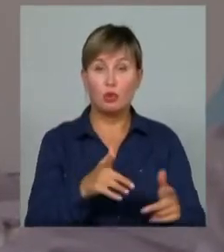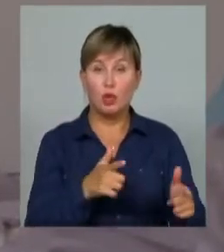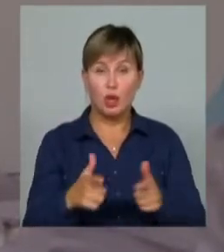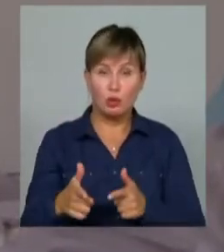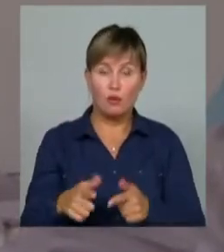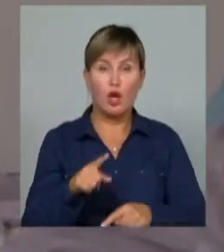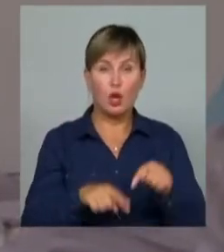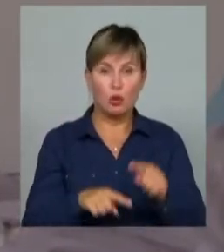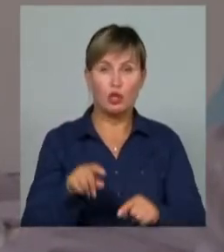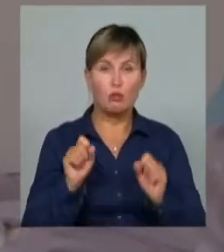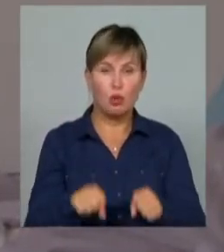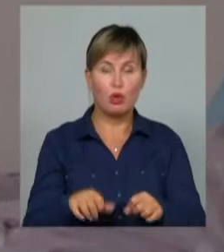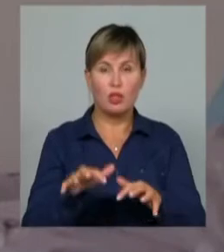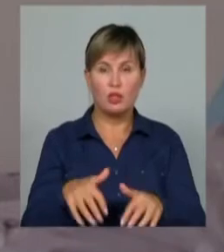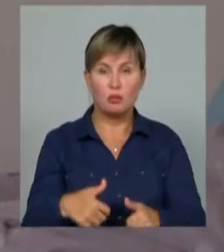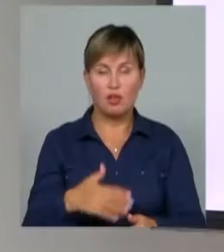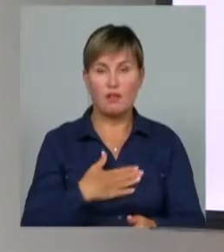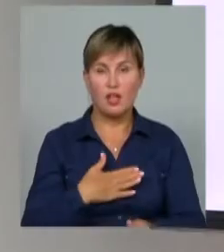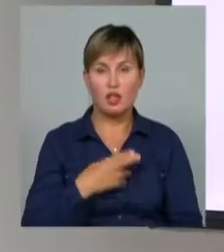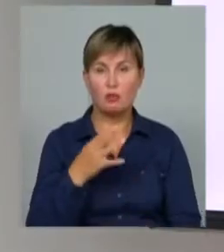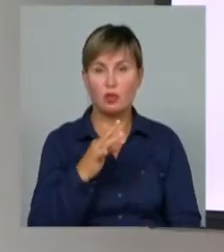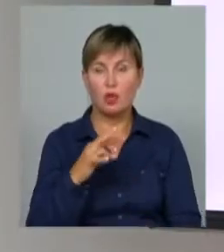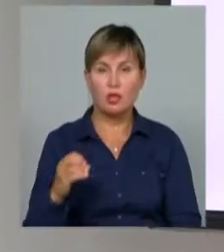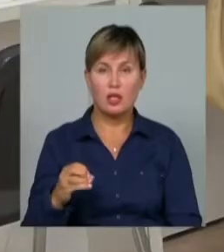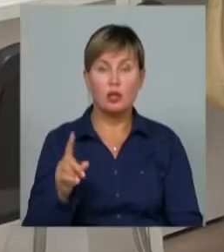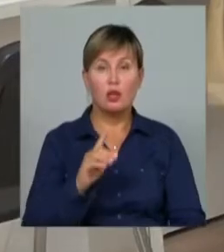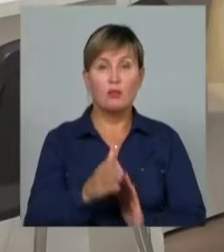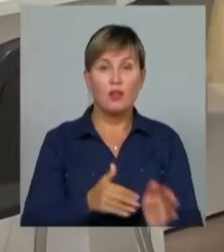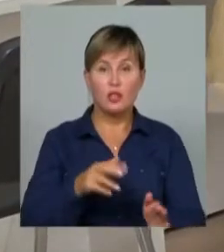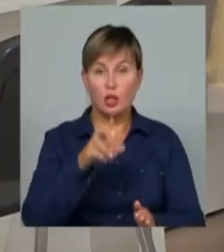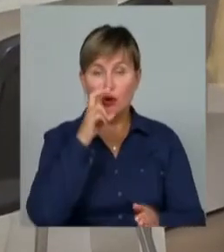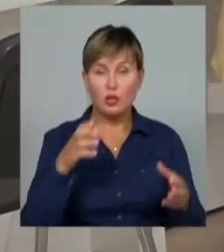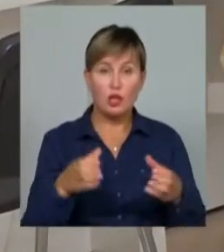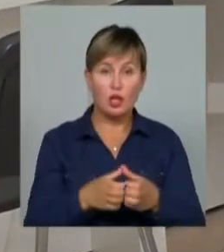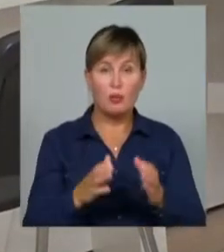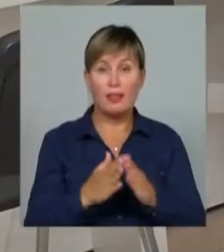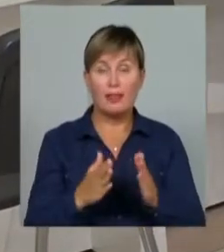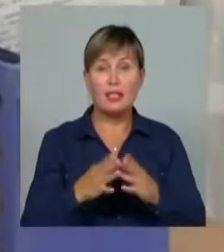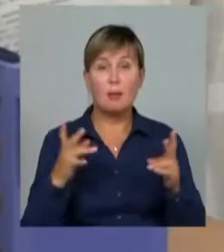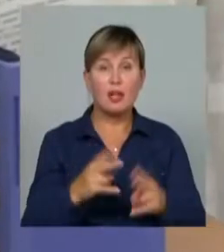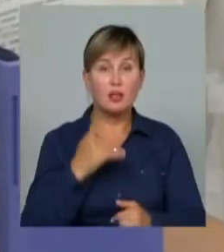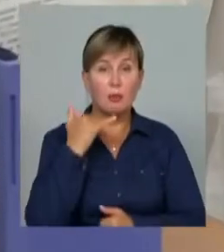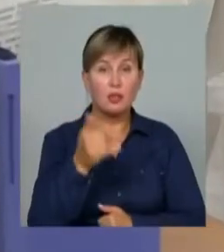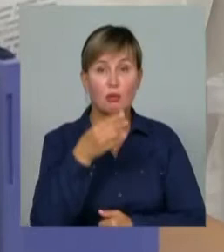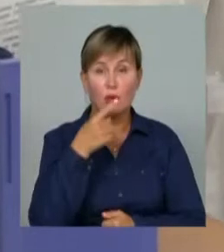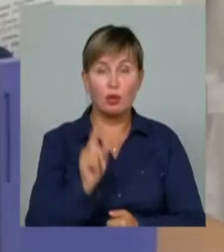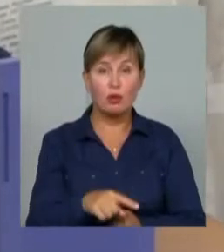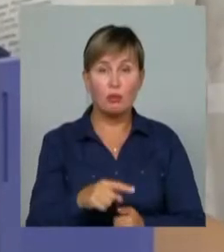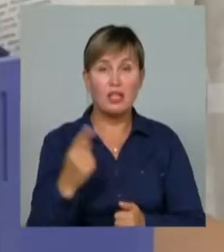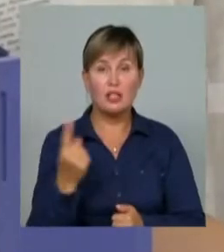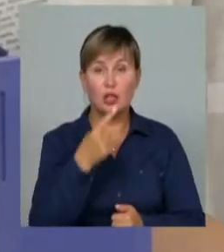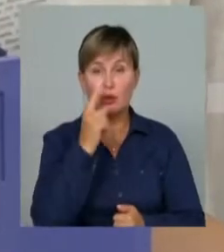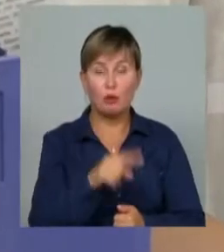готово, родственники могут забрать его в нашем ЦОНе. Чтобы вызвать сотрудников госкорпорации на дом, необходимо позвонить по номеру единого